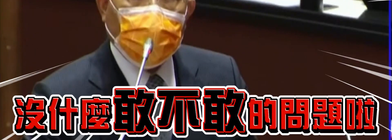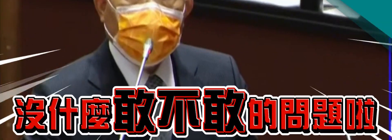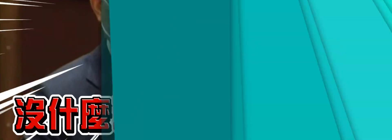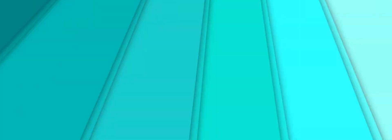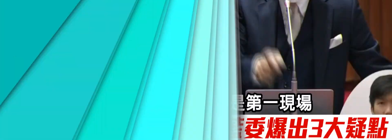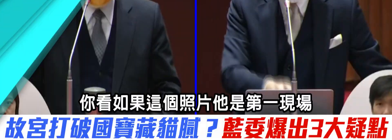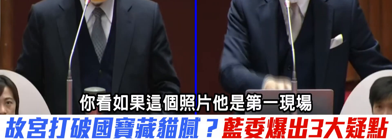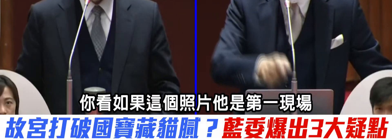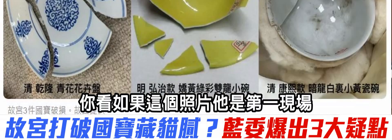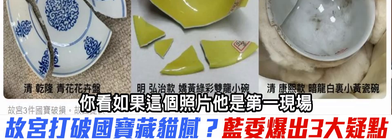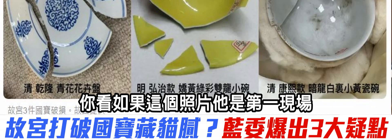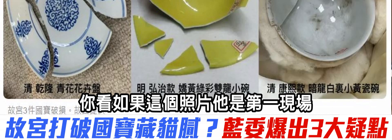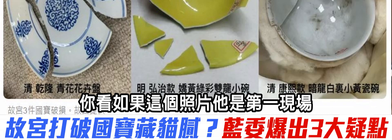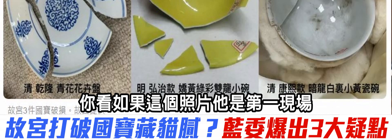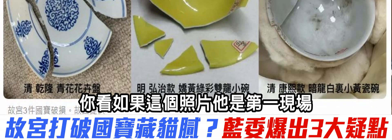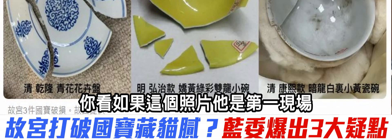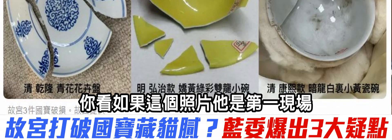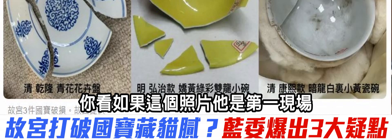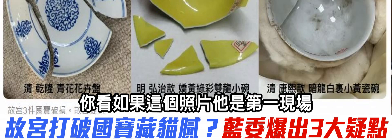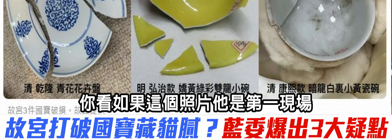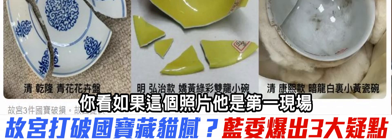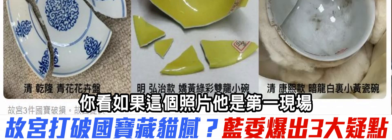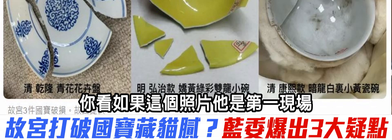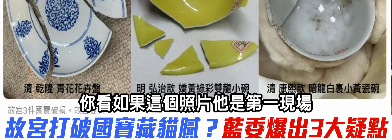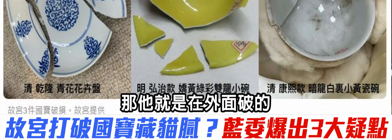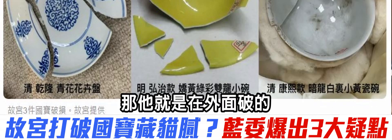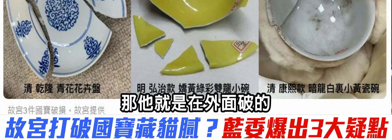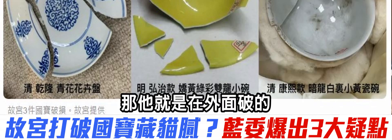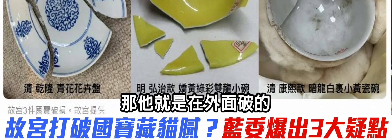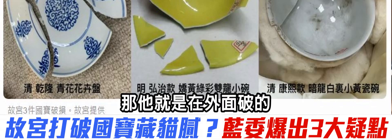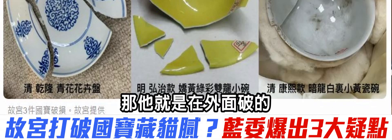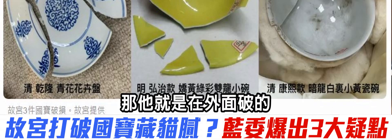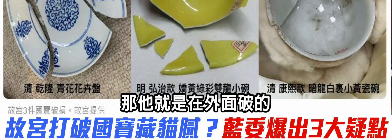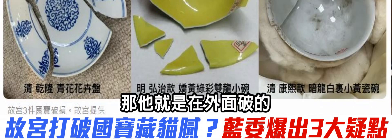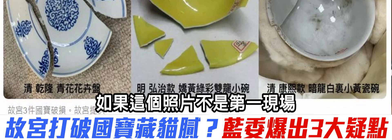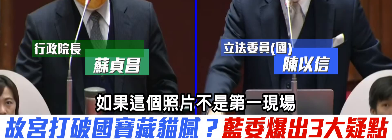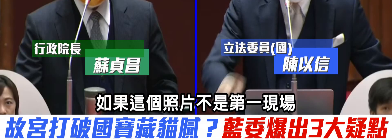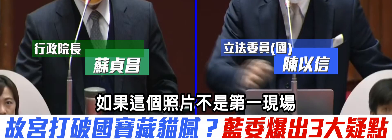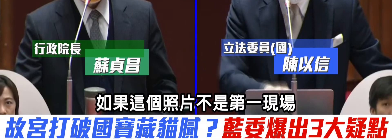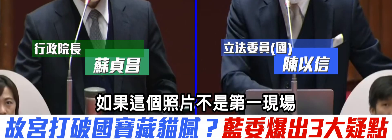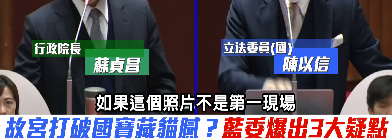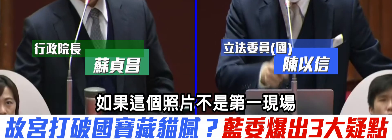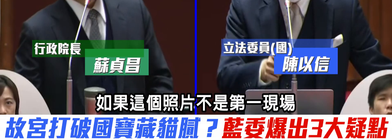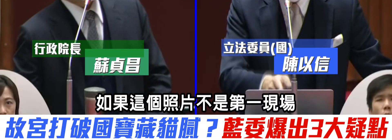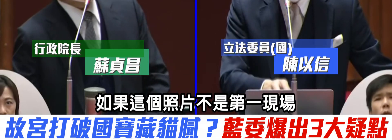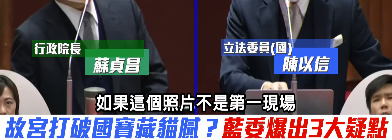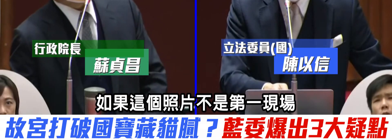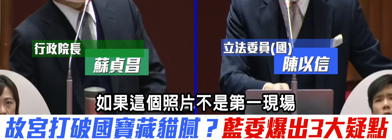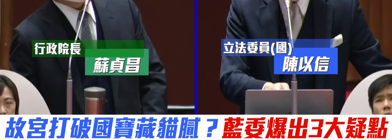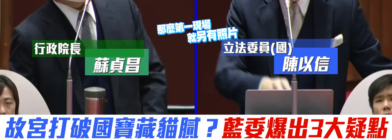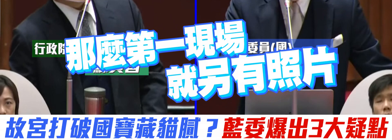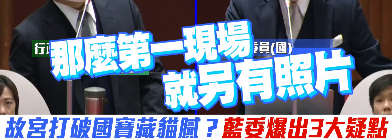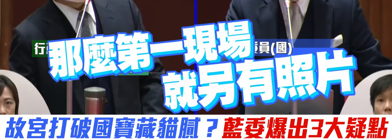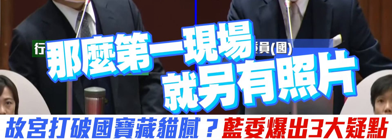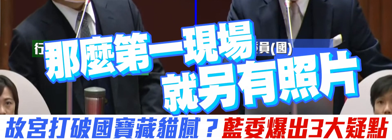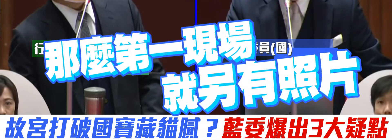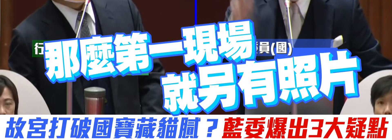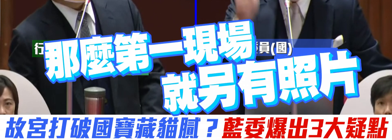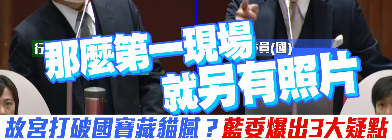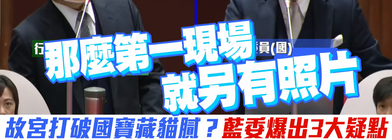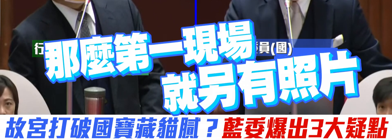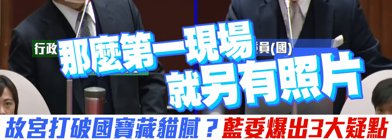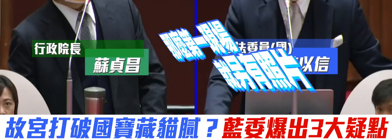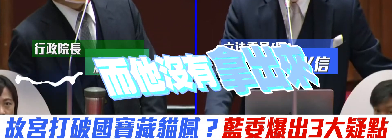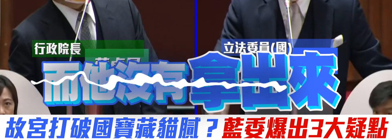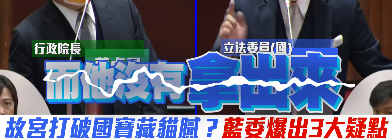题了。 你看，如果这一个照片它是第一现场，那它就在外面破的；如果这个照片不是第一现场，那么第一现场就